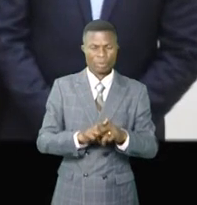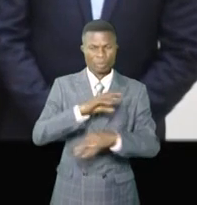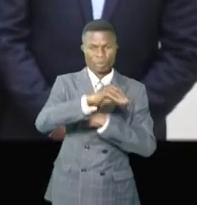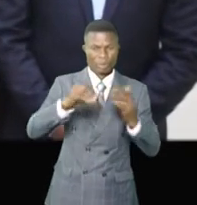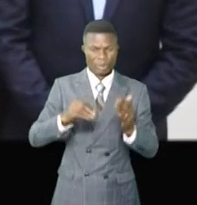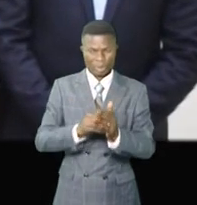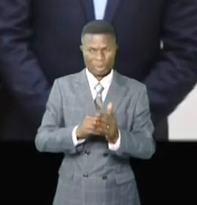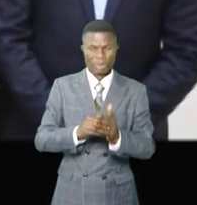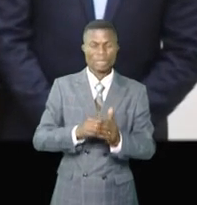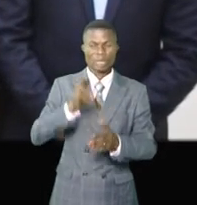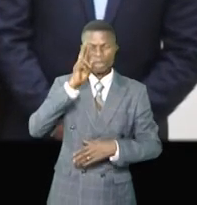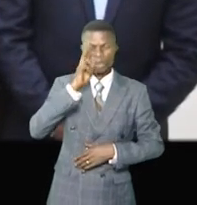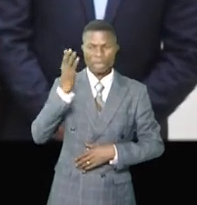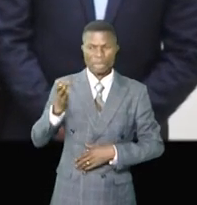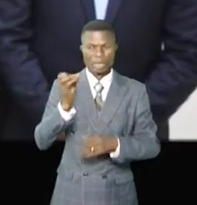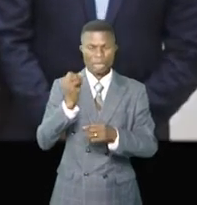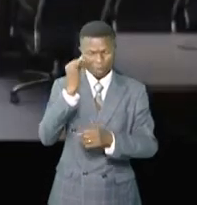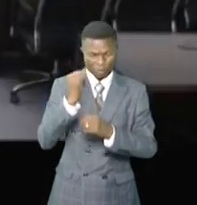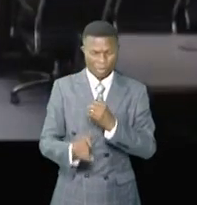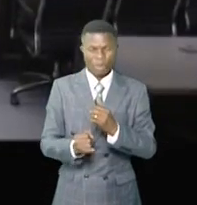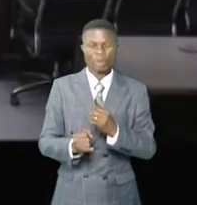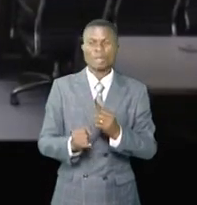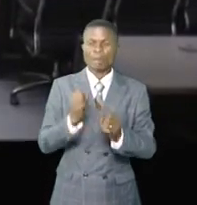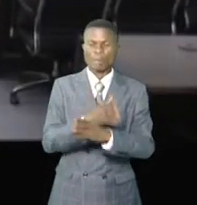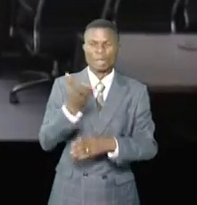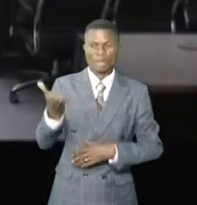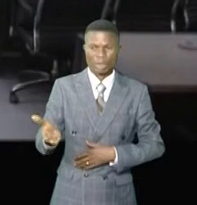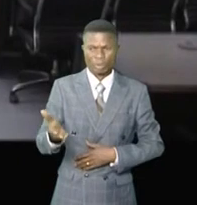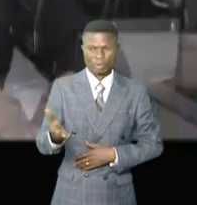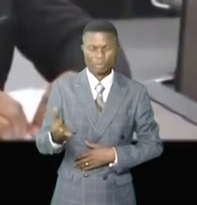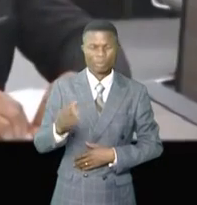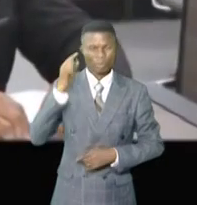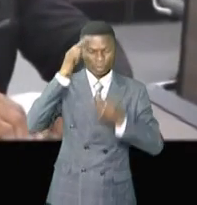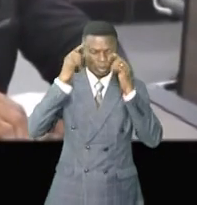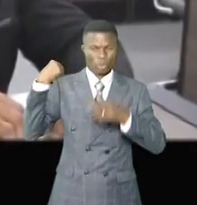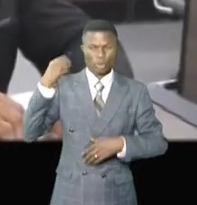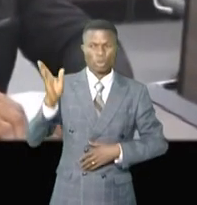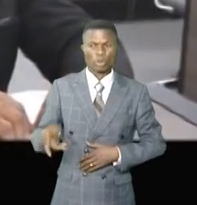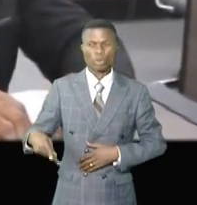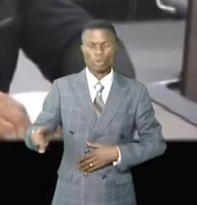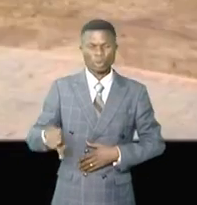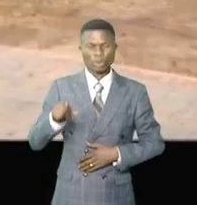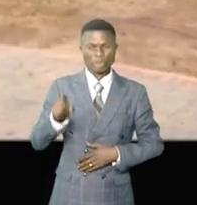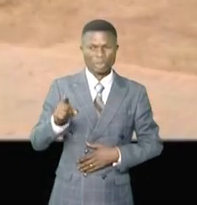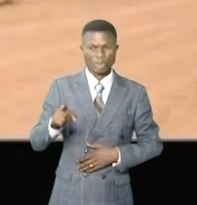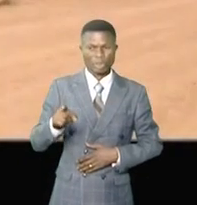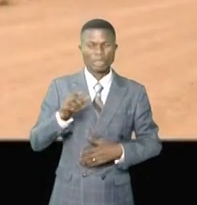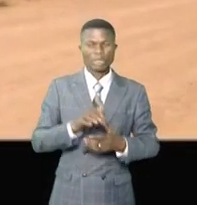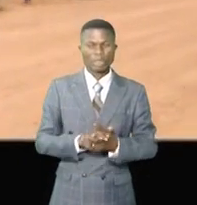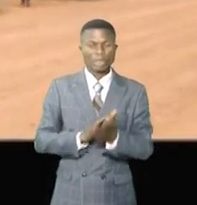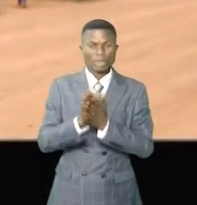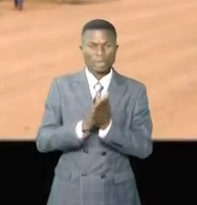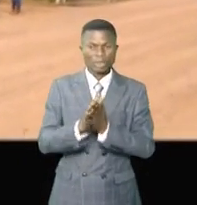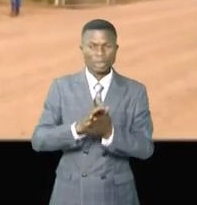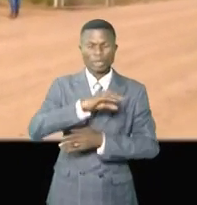de négoce est fin prêt. Un souci majeur pour l'exécutif provincial Fifi Masuka Saini, qui souhaite